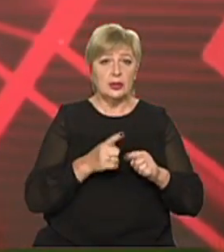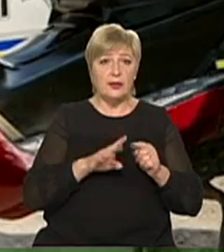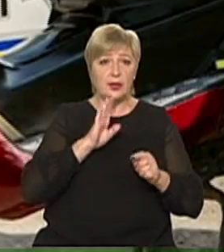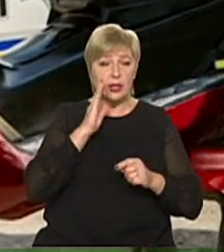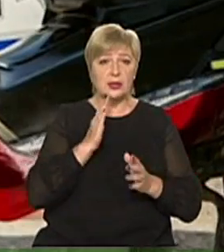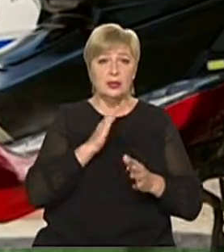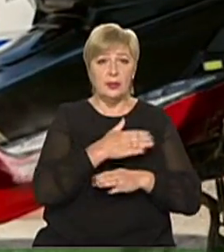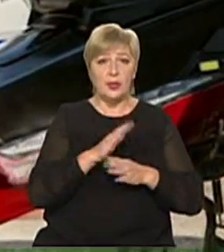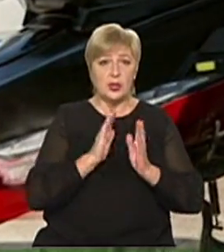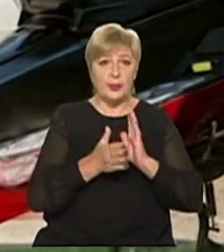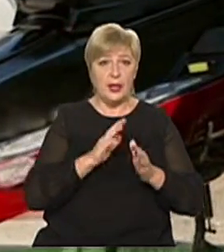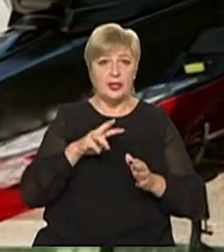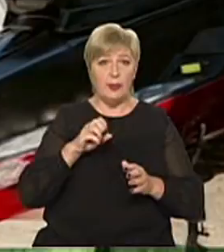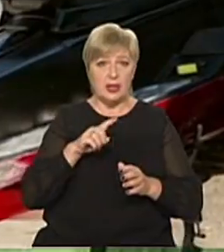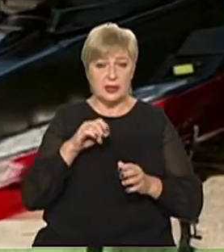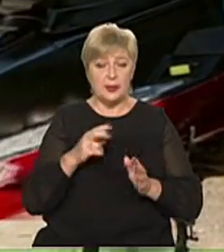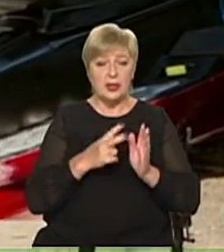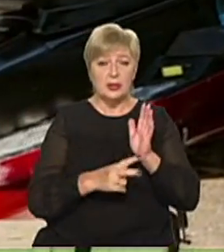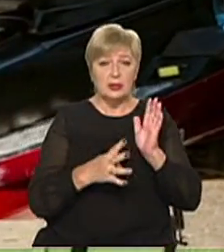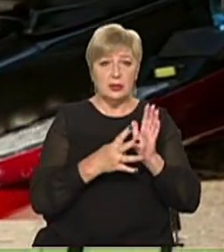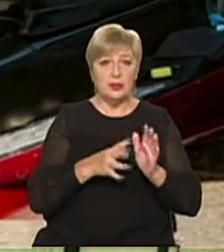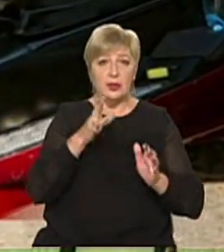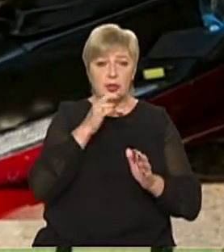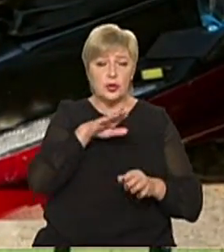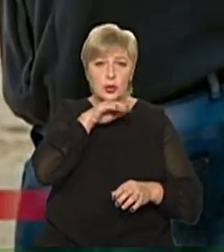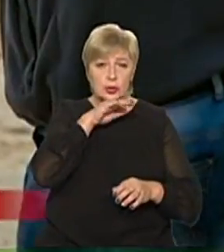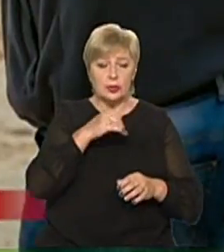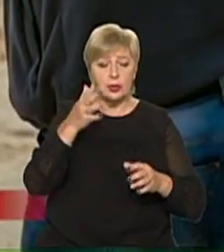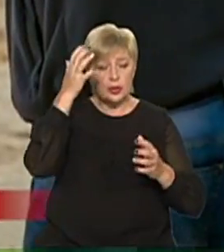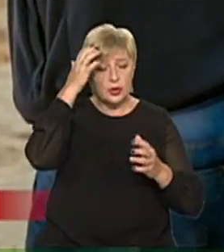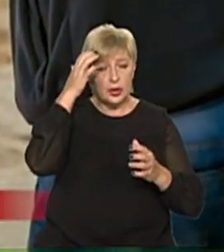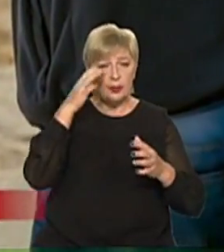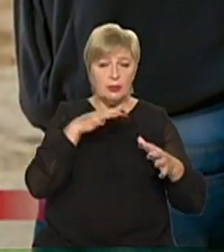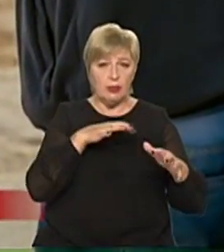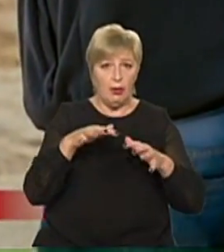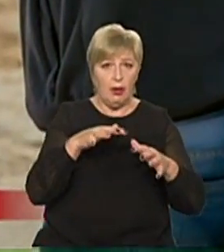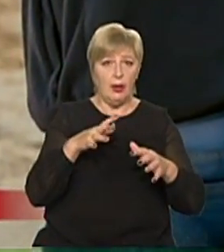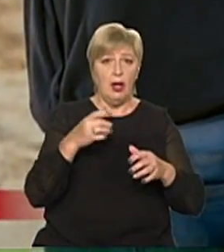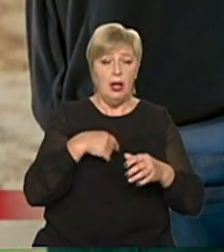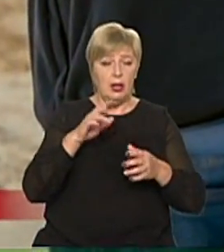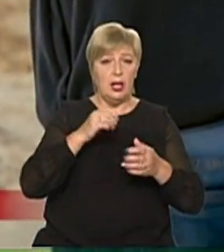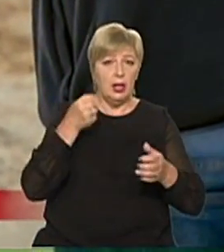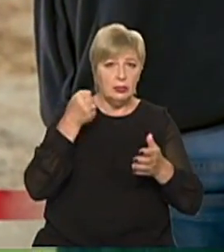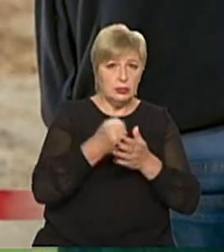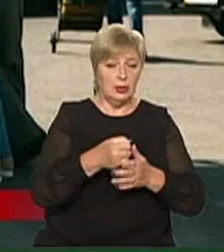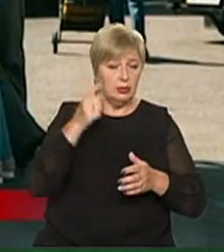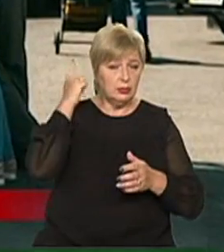Мазепи. 79-річного дідуся із черепно-мозковою травмою та забиттям шийного відділу хребта